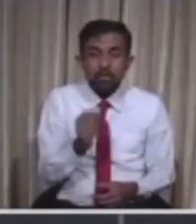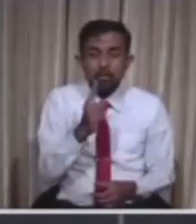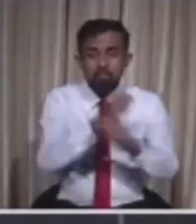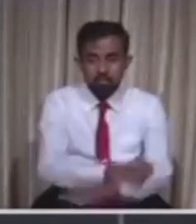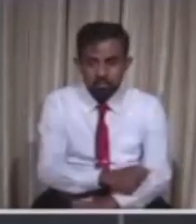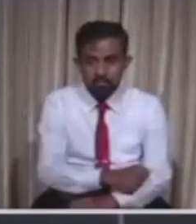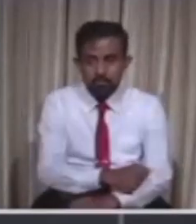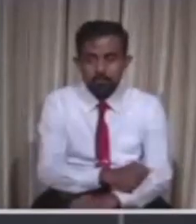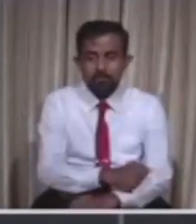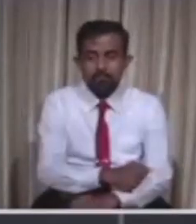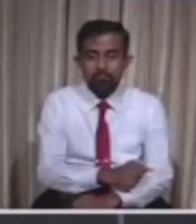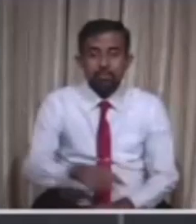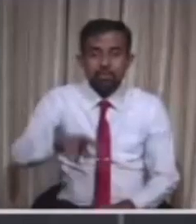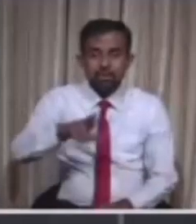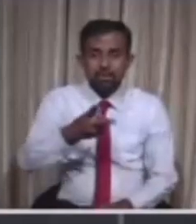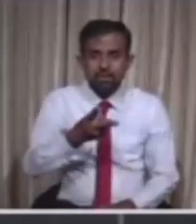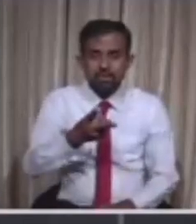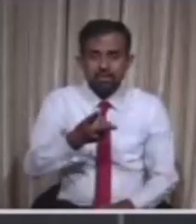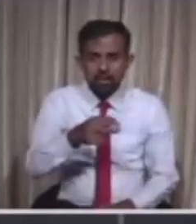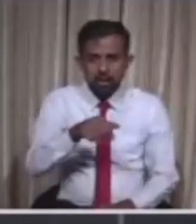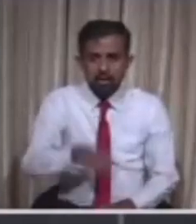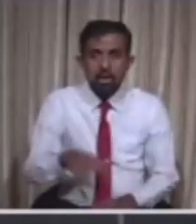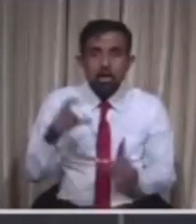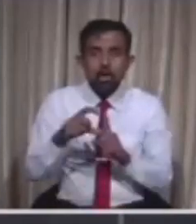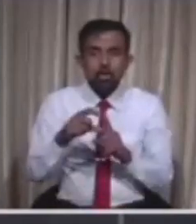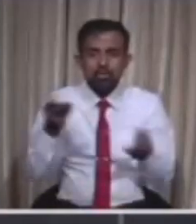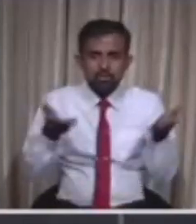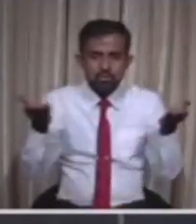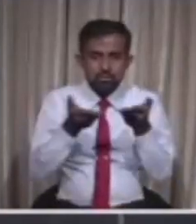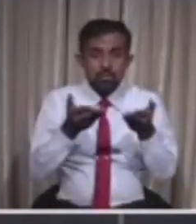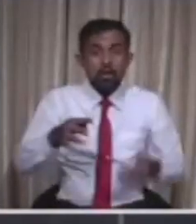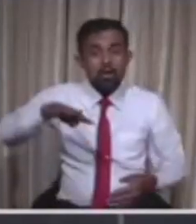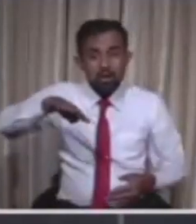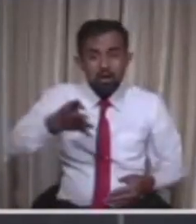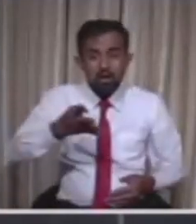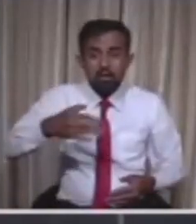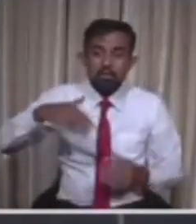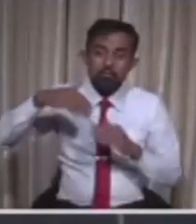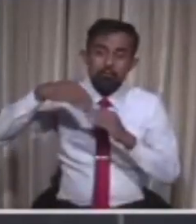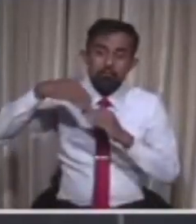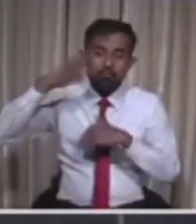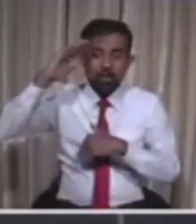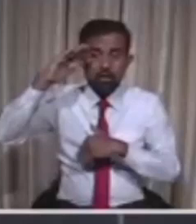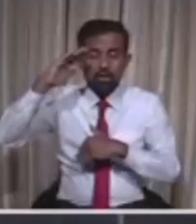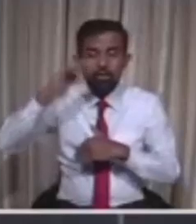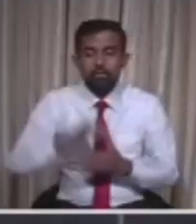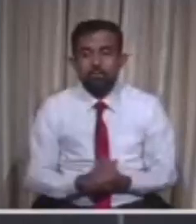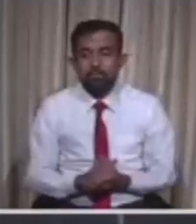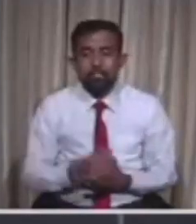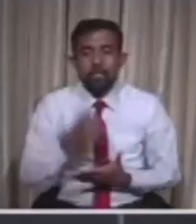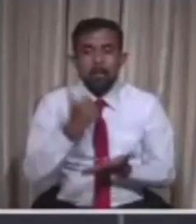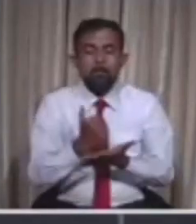කඩාගෙන වැටෙනවා 200 ඉඳලා අද රුපියල ඩොලරයකට සාපේක්ෂව 400ටත් එහා ගිහිල්ලා තියෙනවා කළු කඩේ